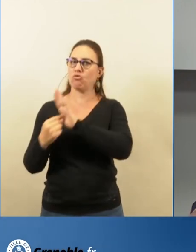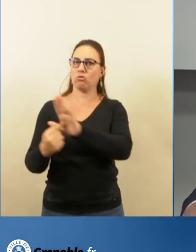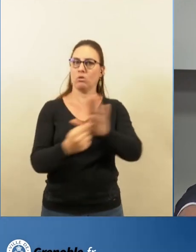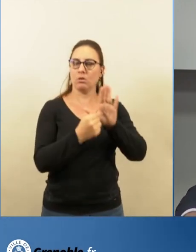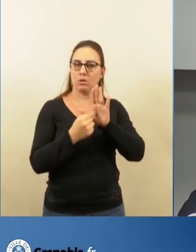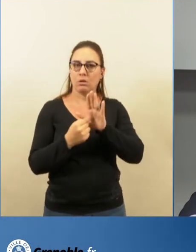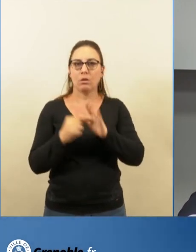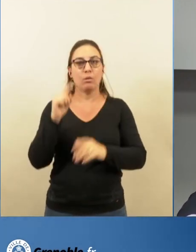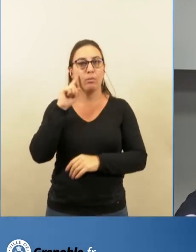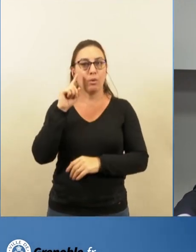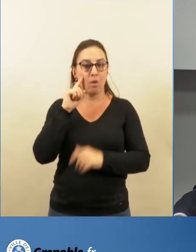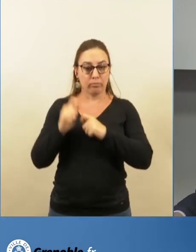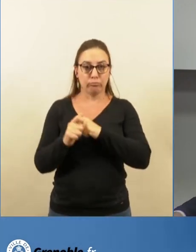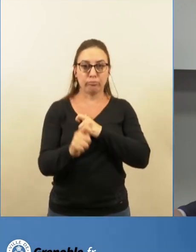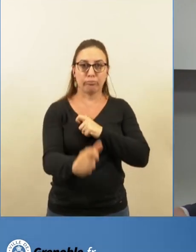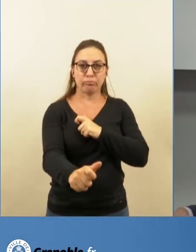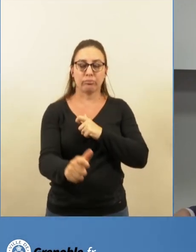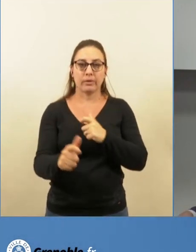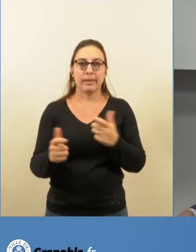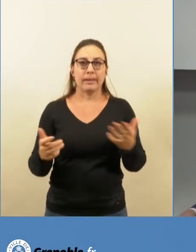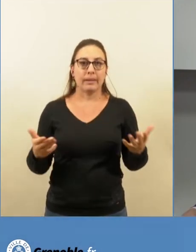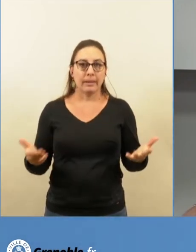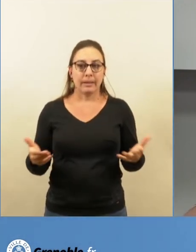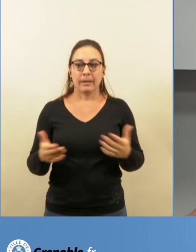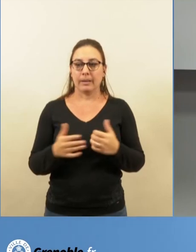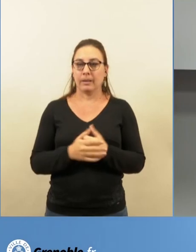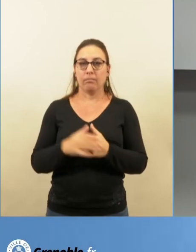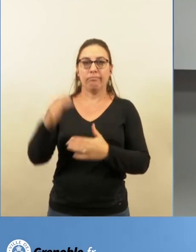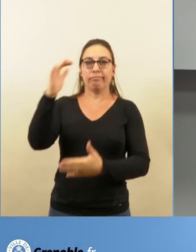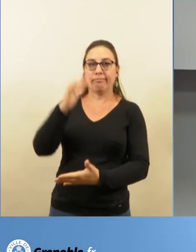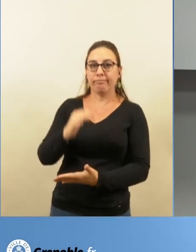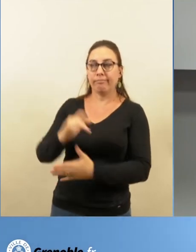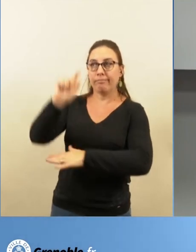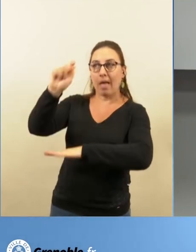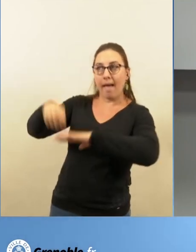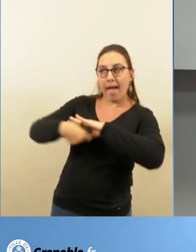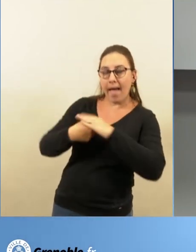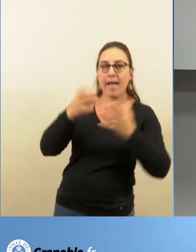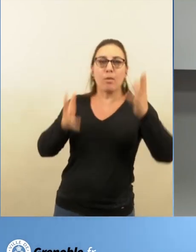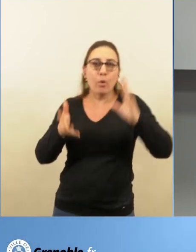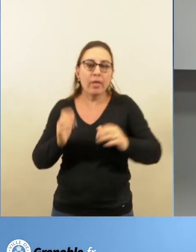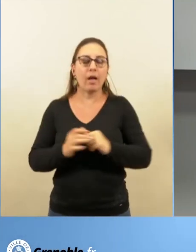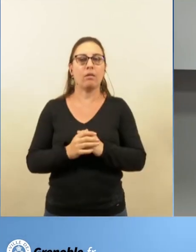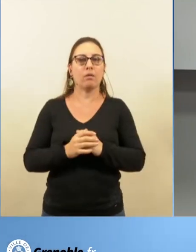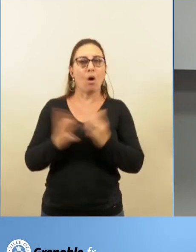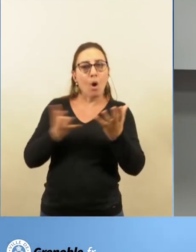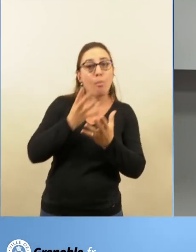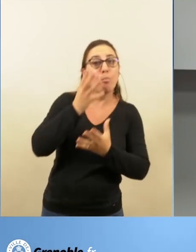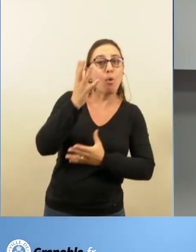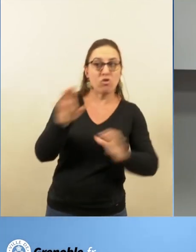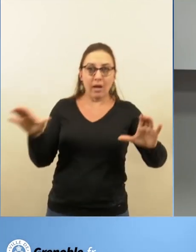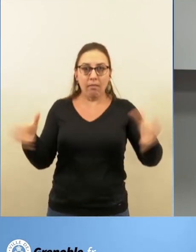entraîne également des aides potentielles des projets collectifs potentiels